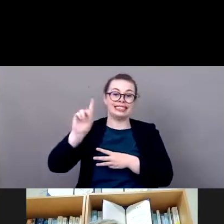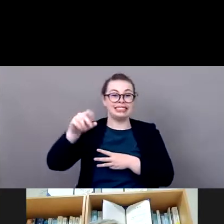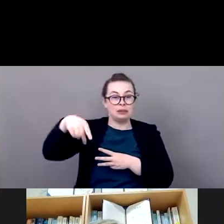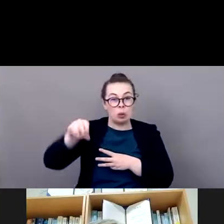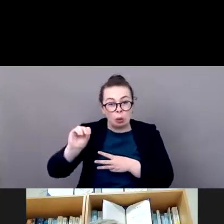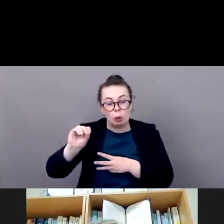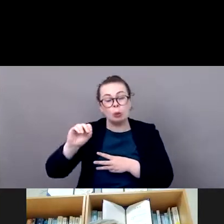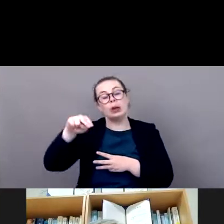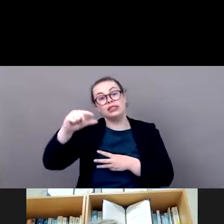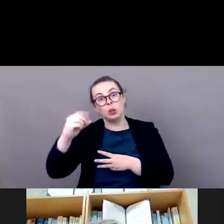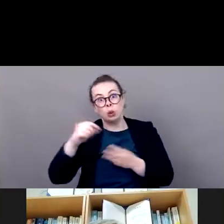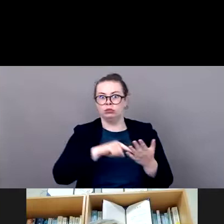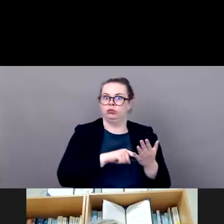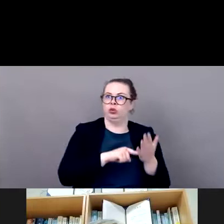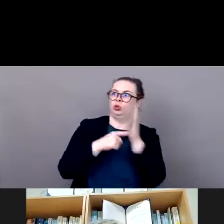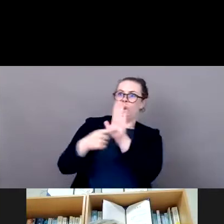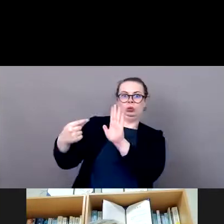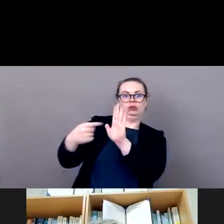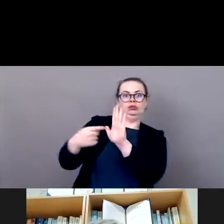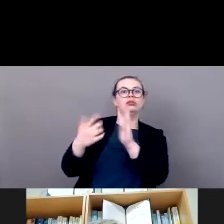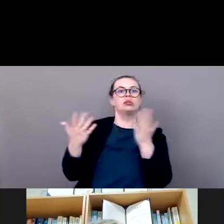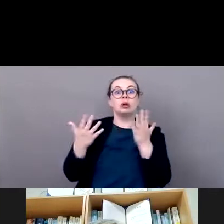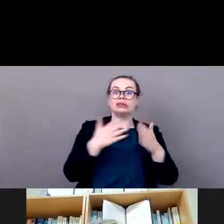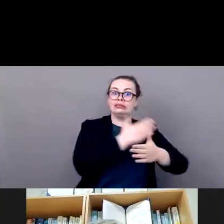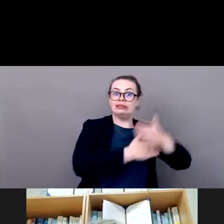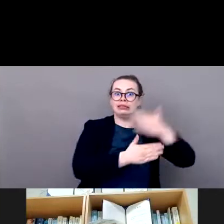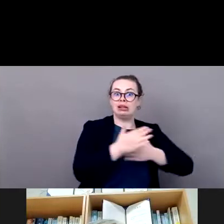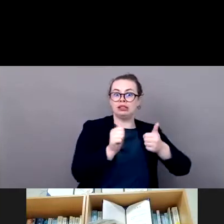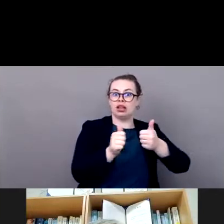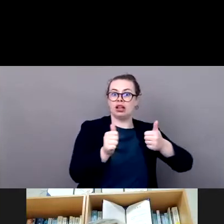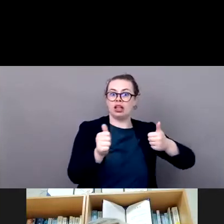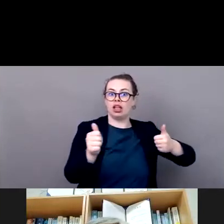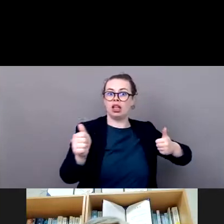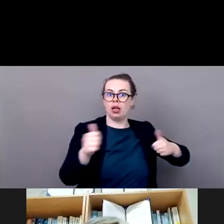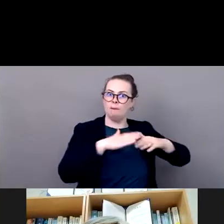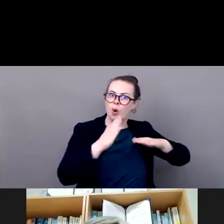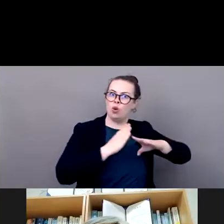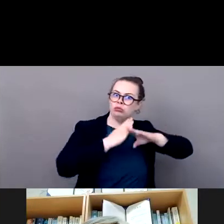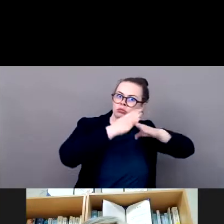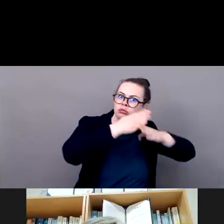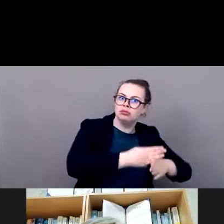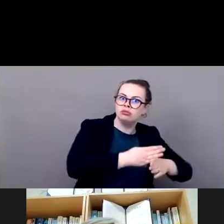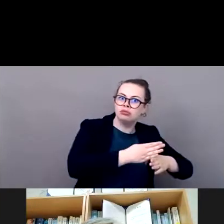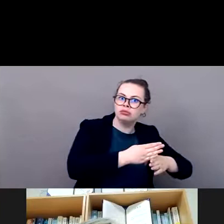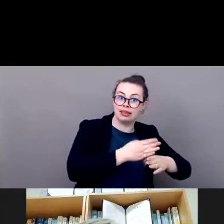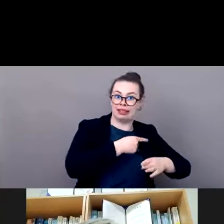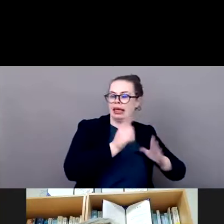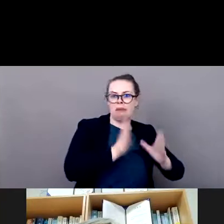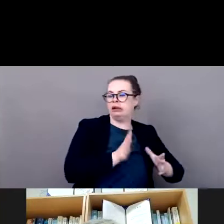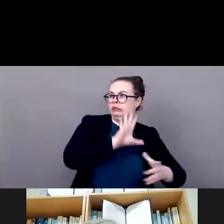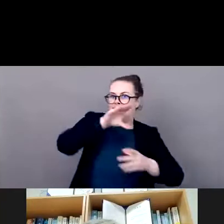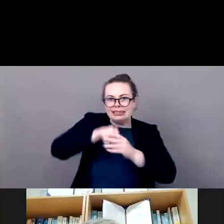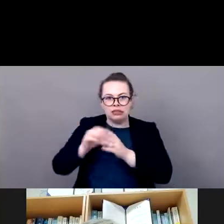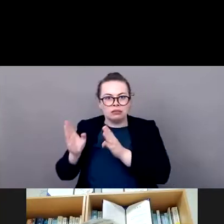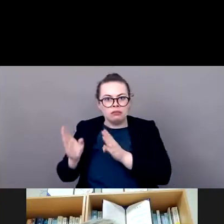de handicap et les organisations qui les représentent sont abandonnées sur le côté de la route plus que jamais et elles